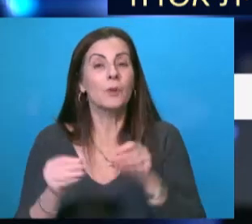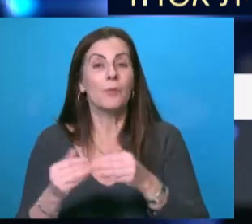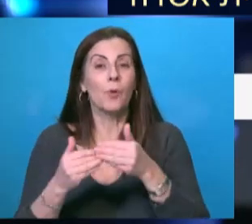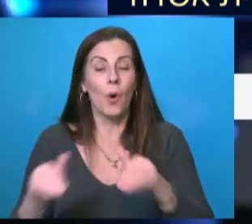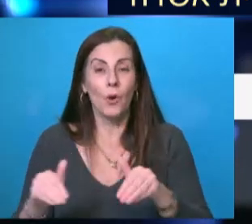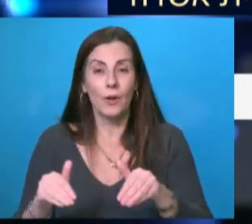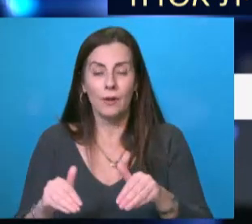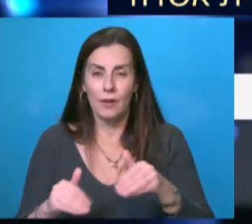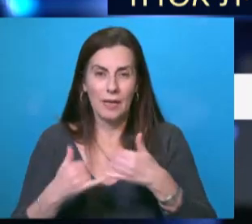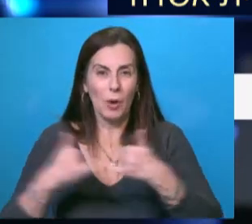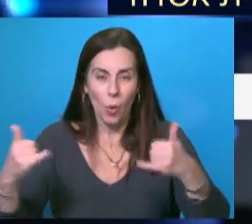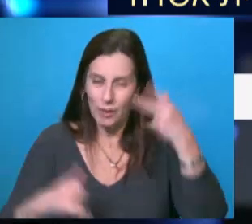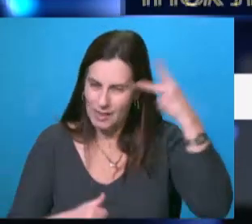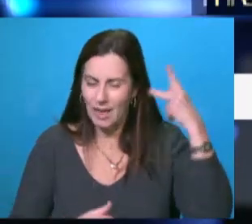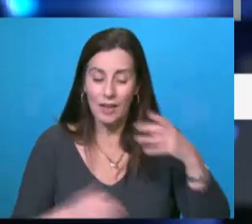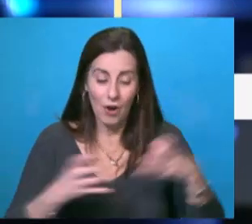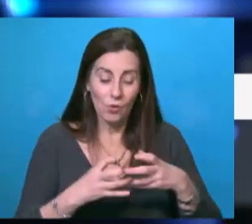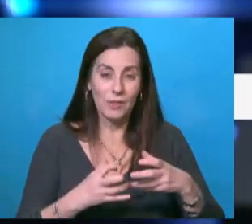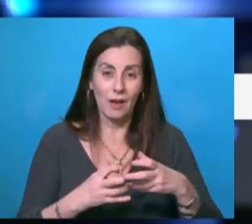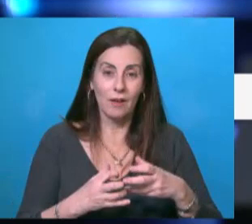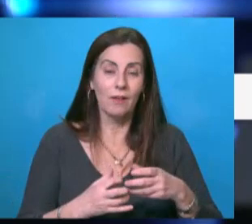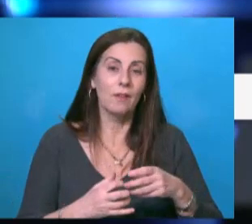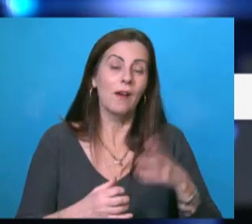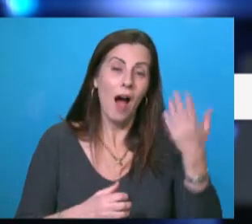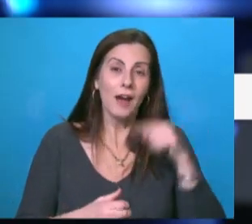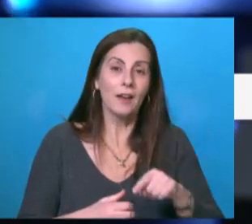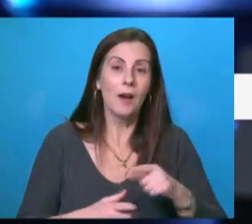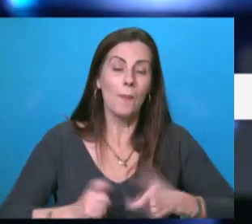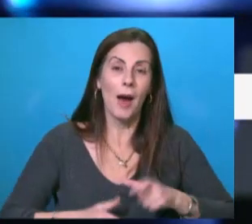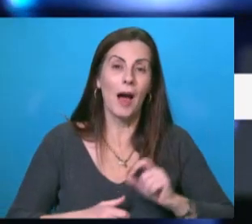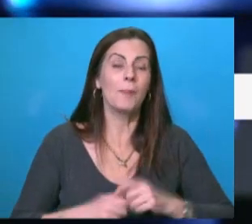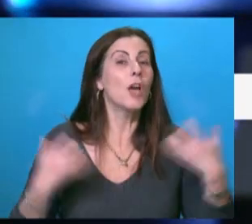התפתחותית. והקבוצה השנייה הייתה מכבי עירוני אשדוד,